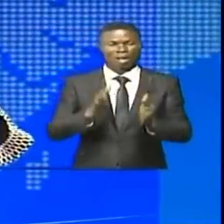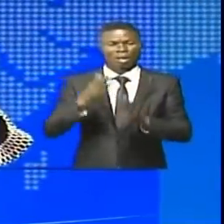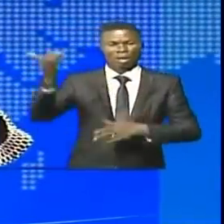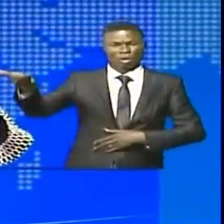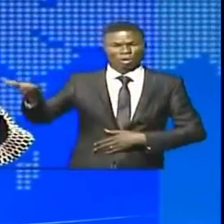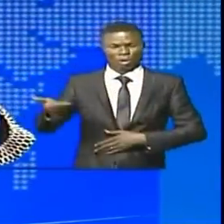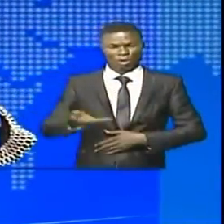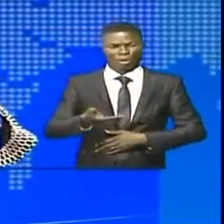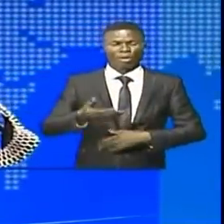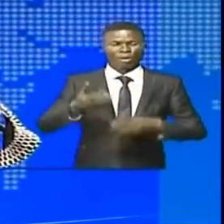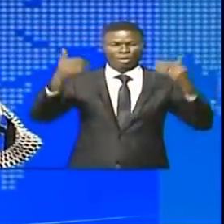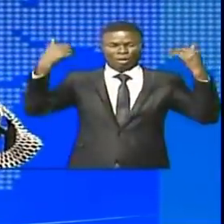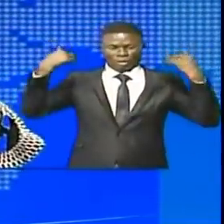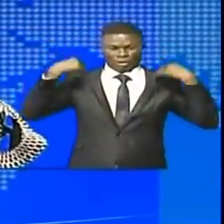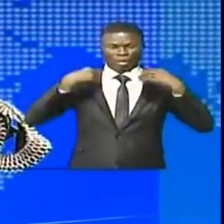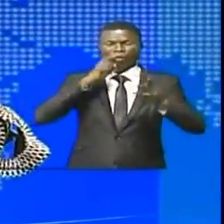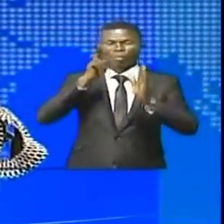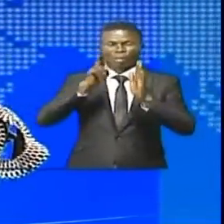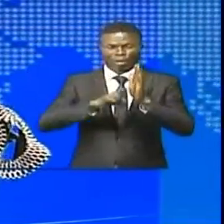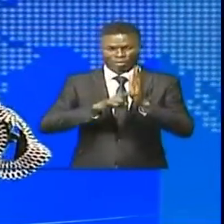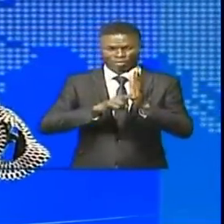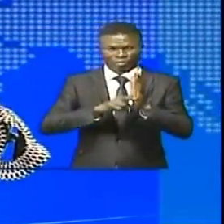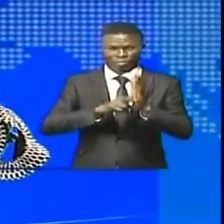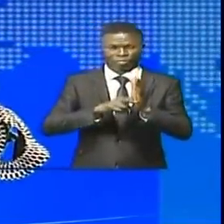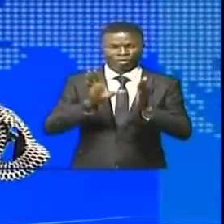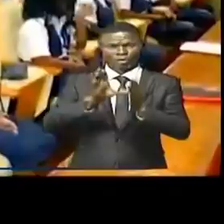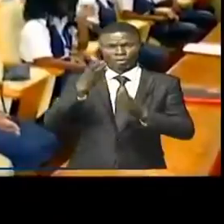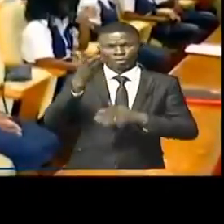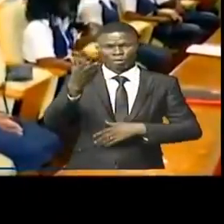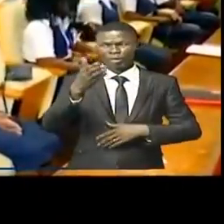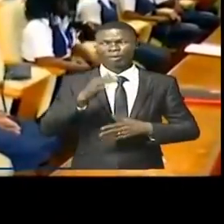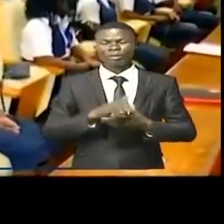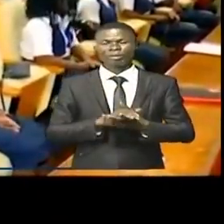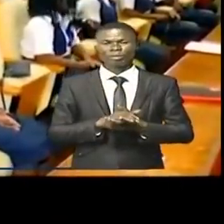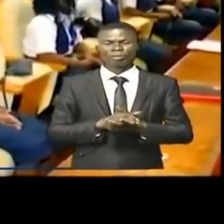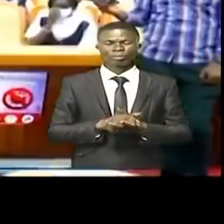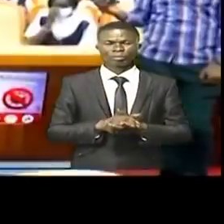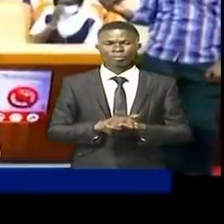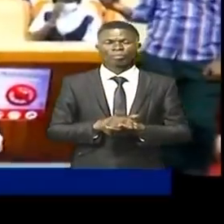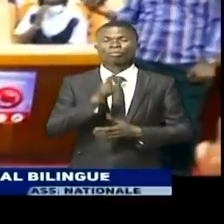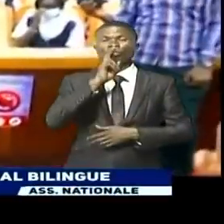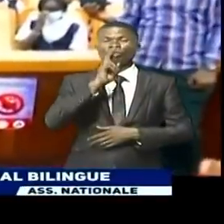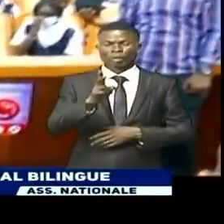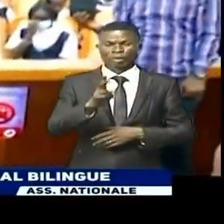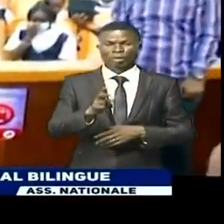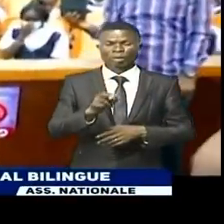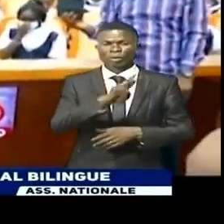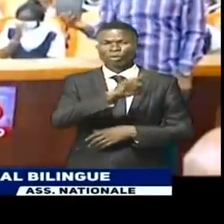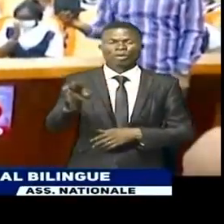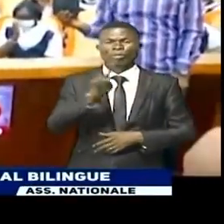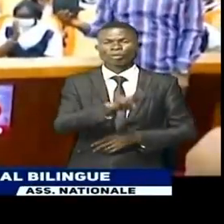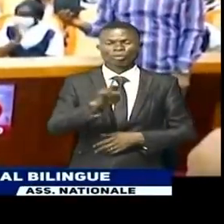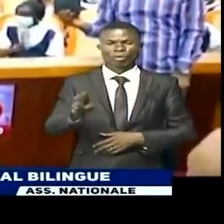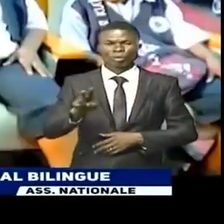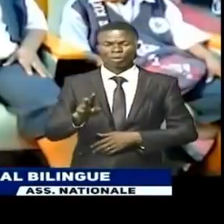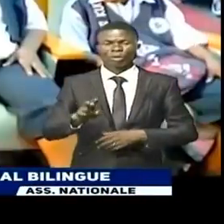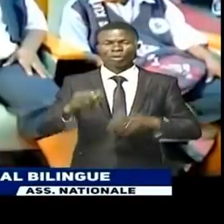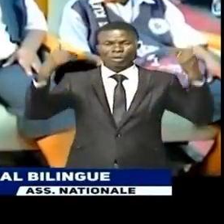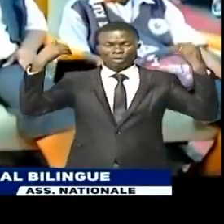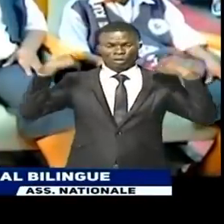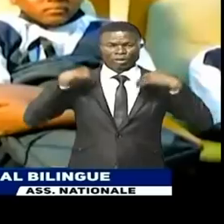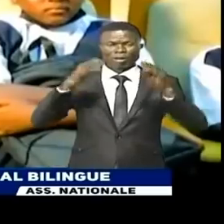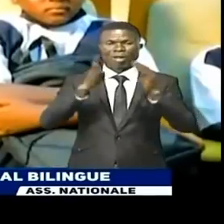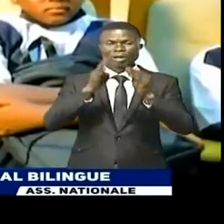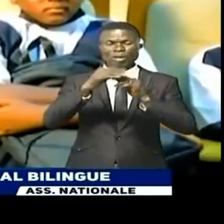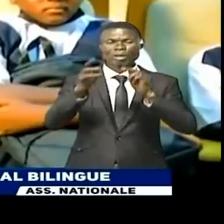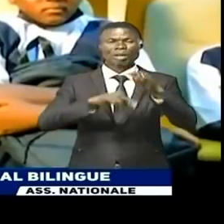le speaker de la chambre basse du parlement c'est le moins bon des changes était france jeudi 3 mars 2022 entre le speaker de la chambre basse